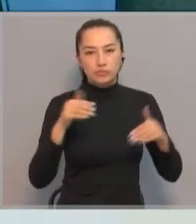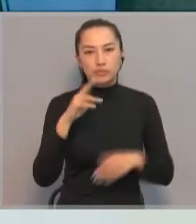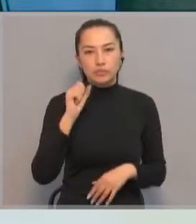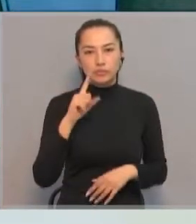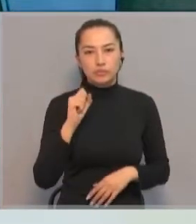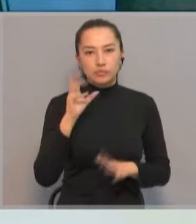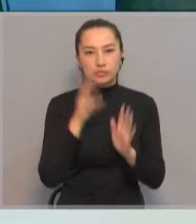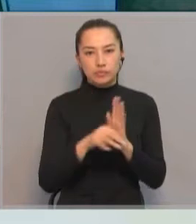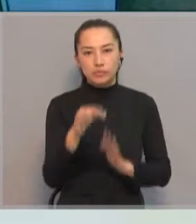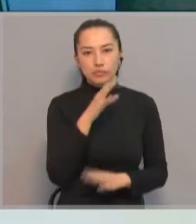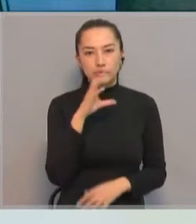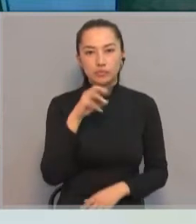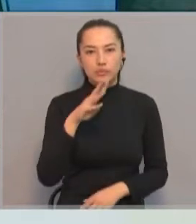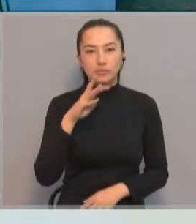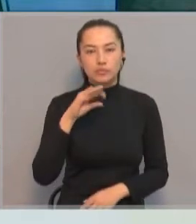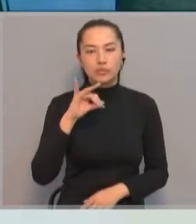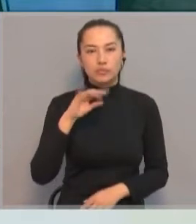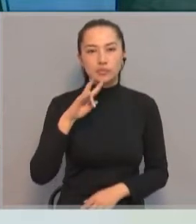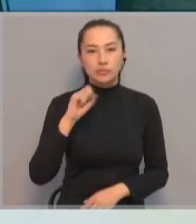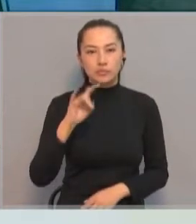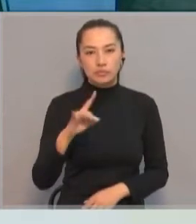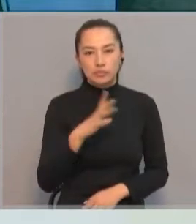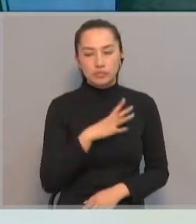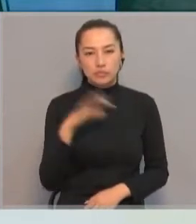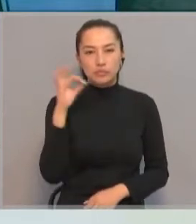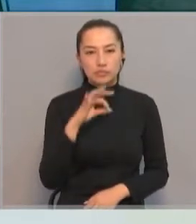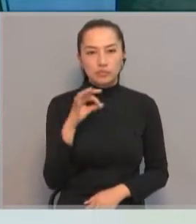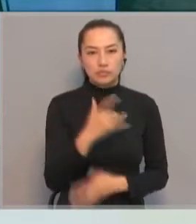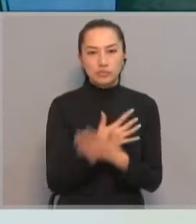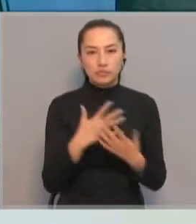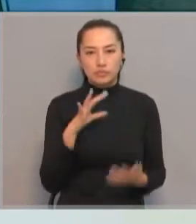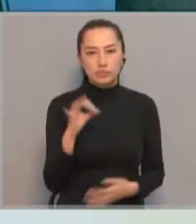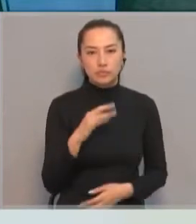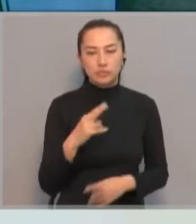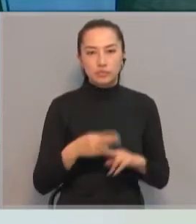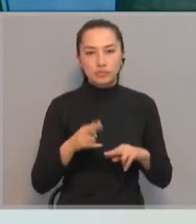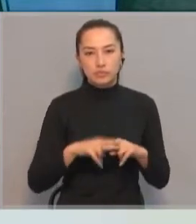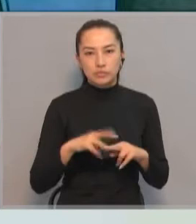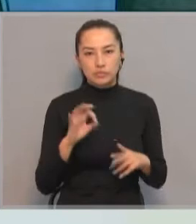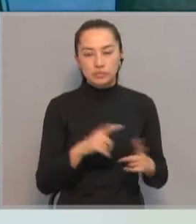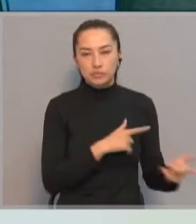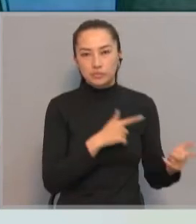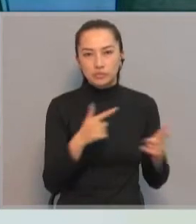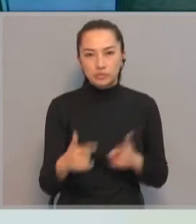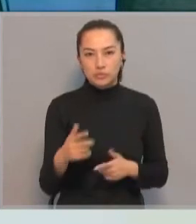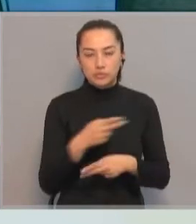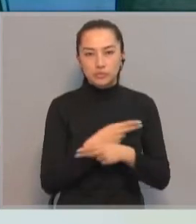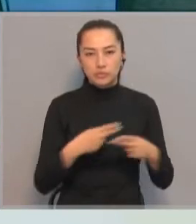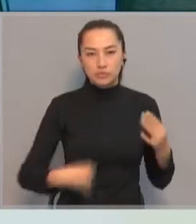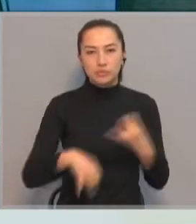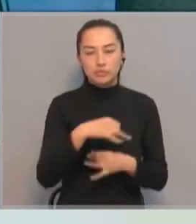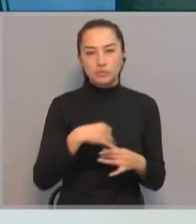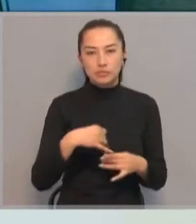базасында облыстық семинар өтті. Әлем елдерінің тағам түрлерін инновациялық технологиялармен дайындау тәжірибесі тақырыбында өткен